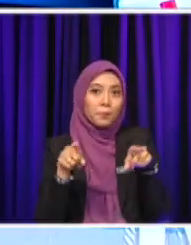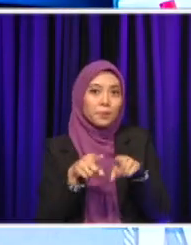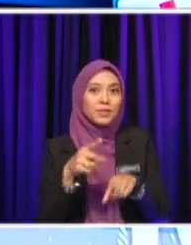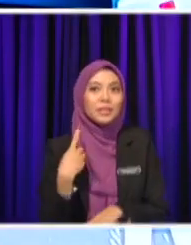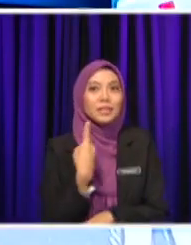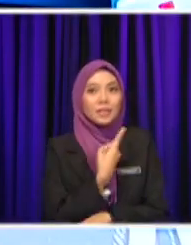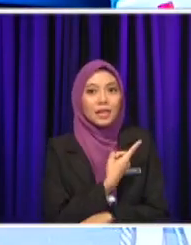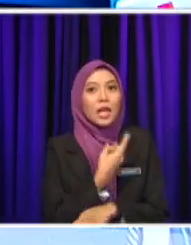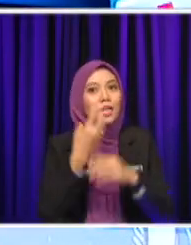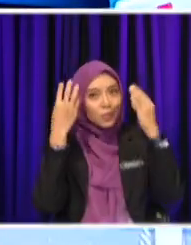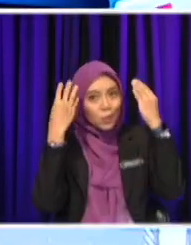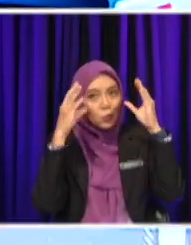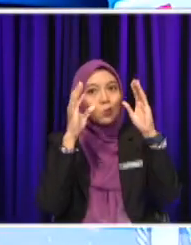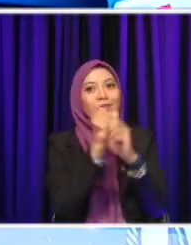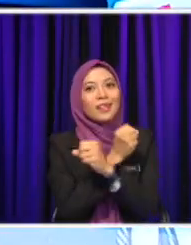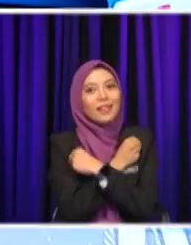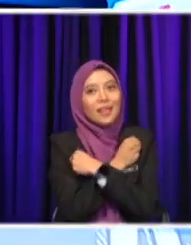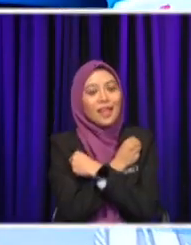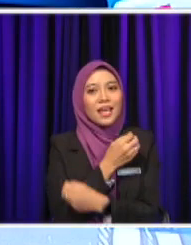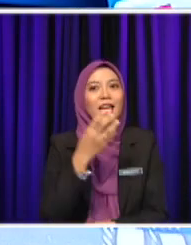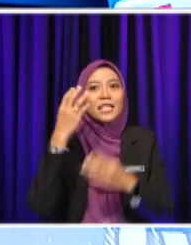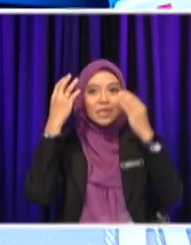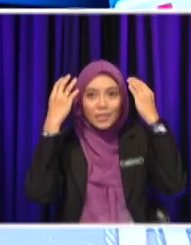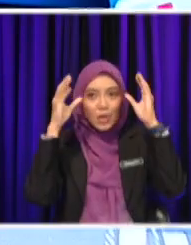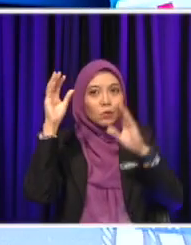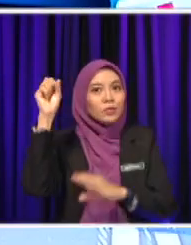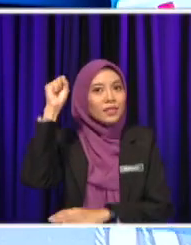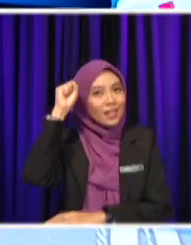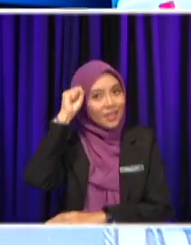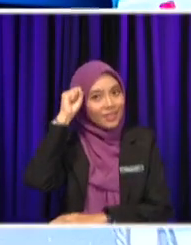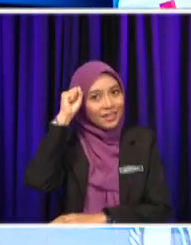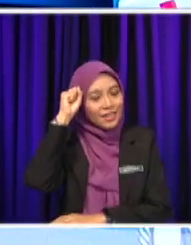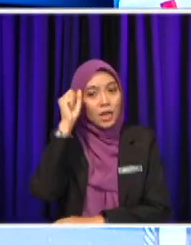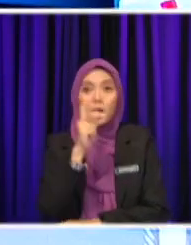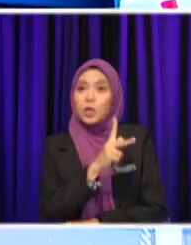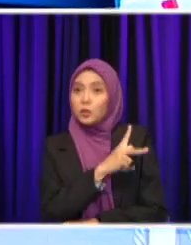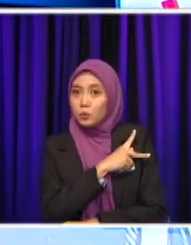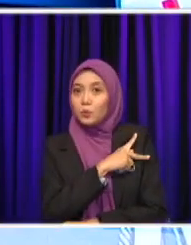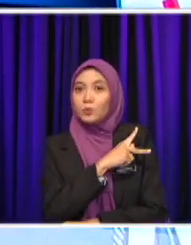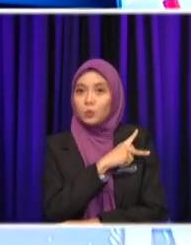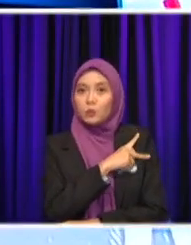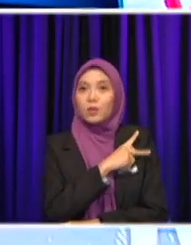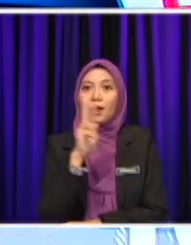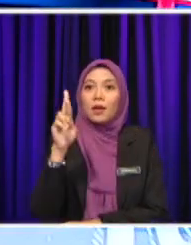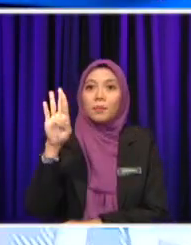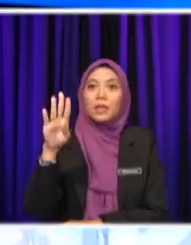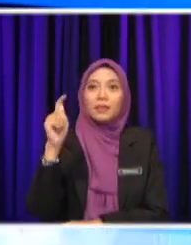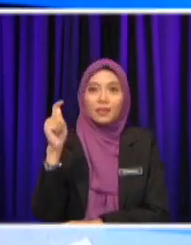ini guru kesayangan kita iaitu Cikgu Ahmad Syahril Muhammad, iaitu Ketua Panitia Reka Bentuk dan